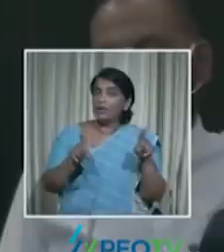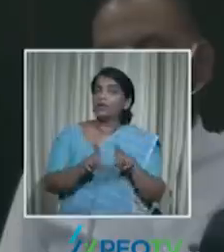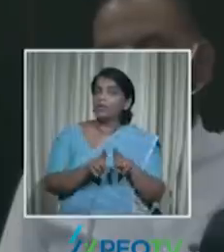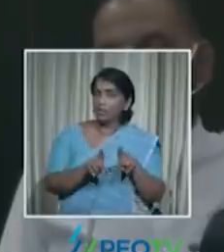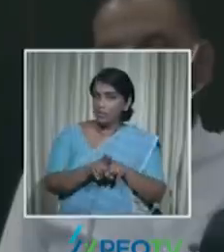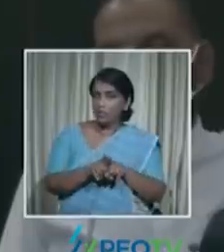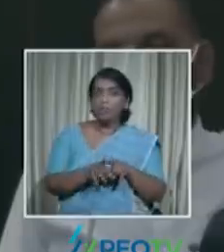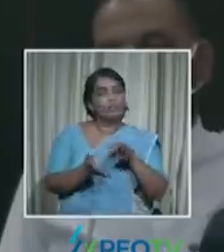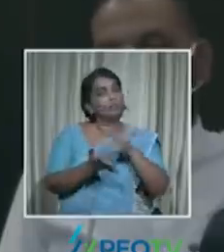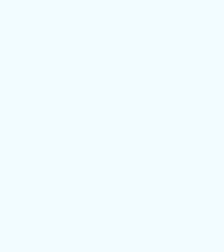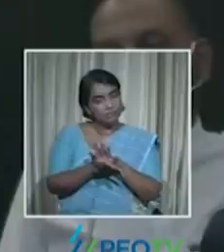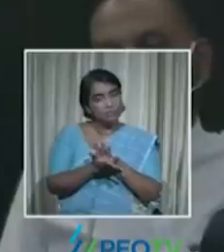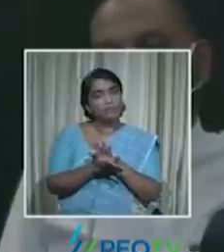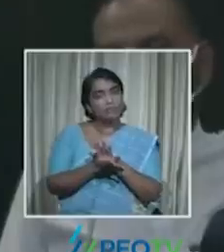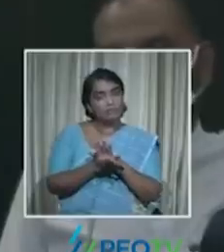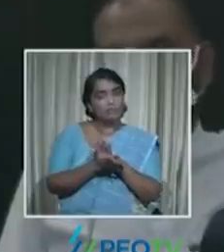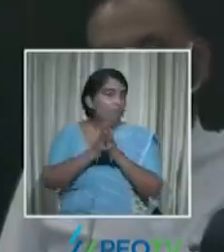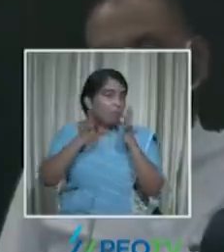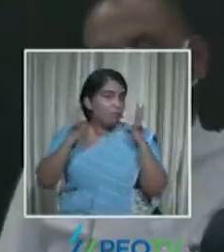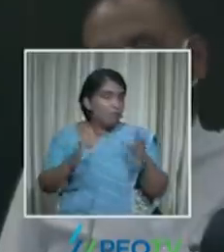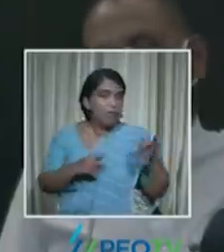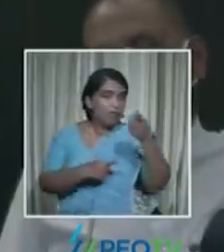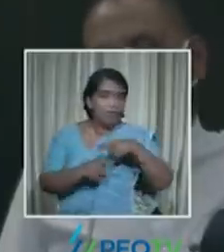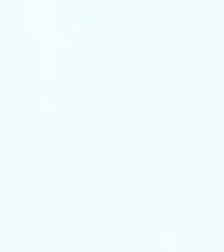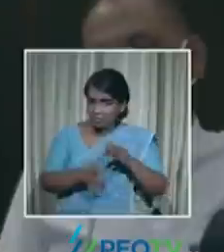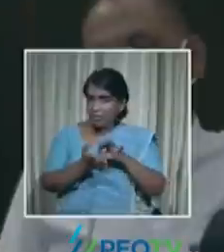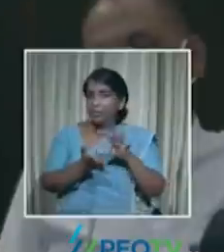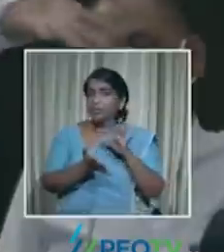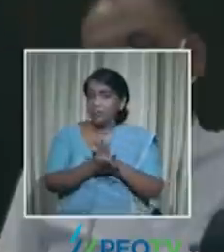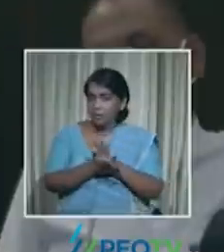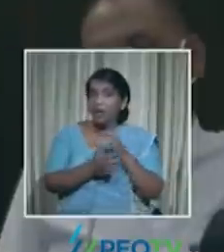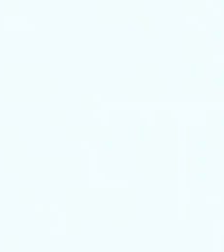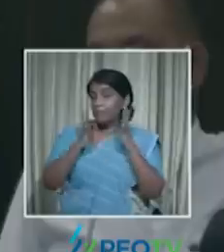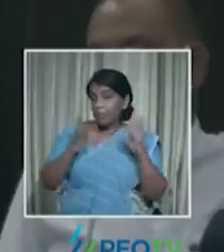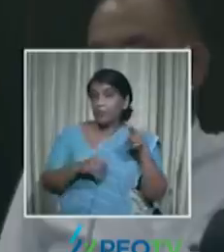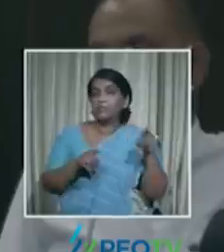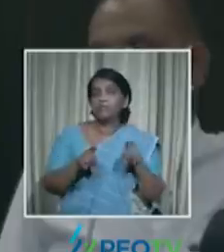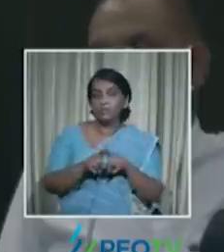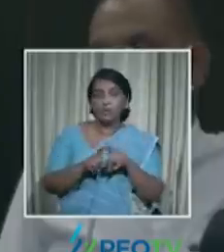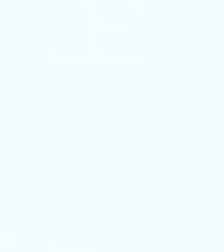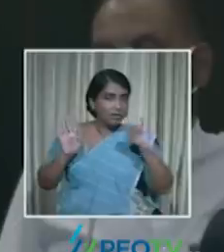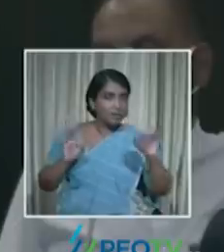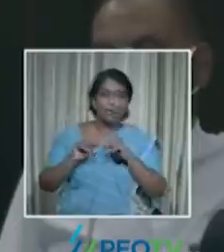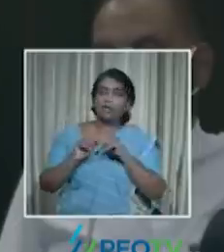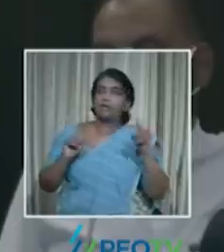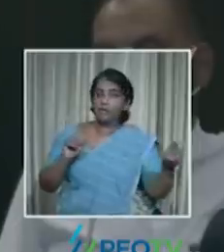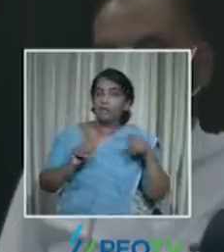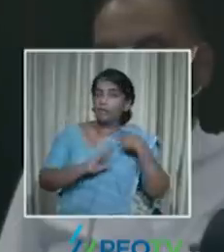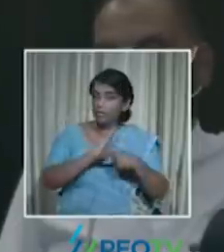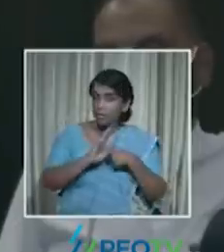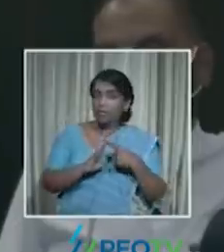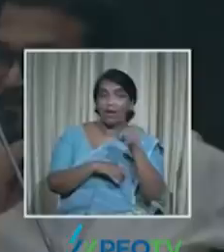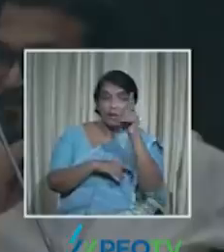වැදුනා. තීරණයක් ගත යුතුයි අවුතරයක එකඟත්වයෙන් ආණ්ඩුවක් පත් කිරීමට. 6 මාසයක් ඇතුළත මේ රටේ